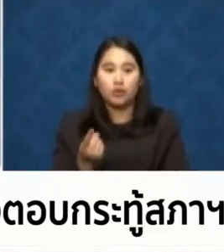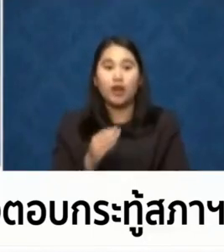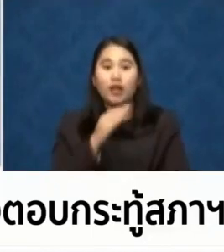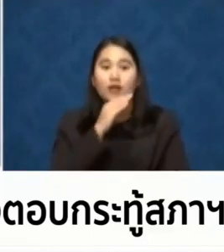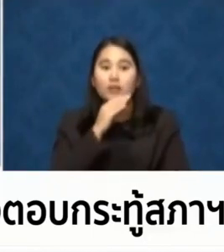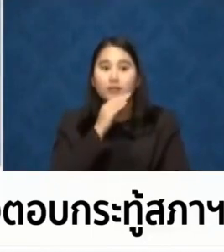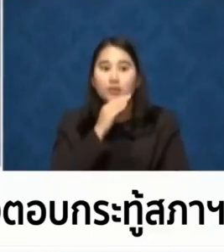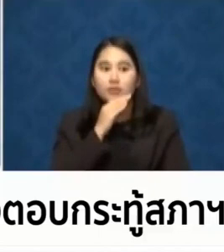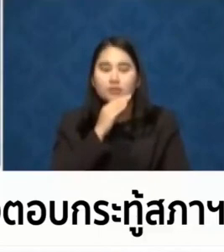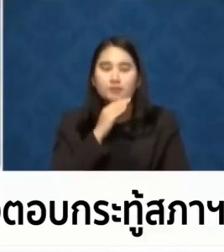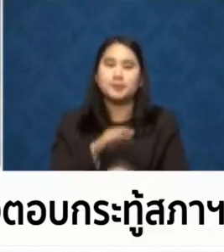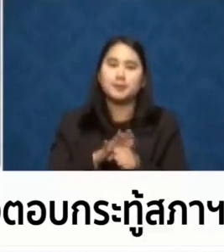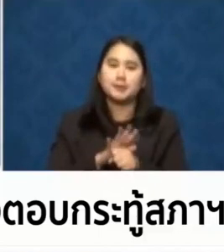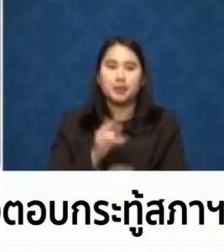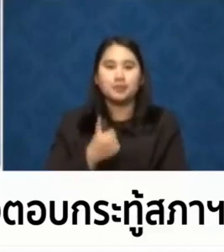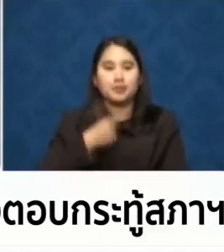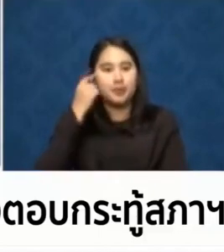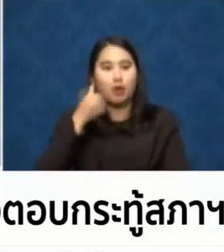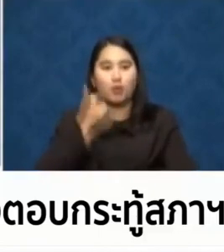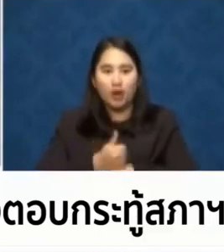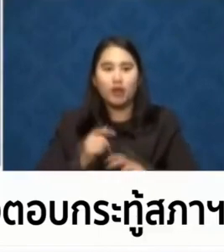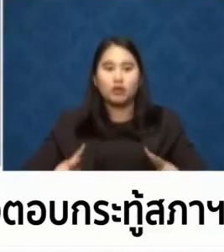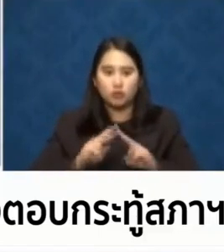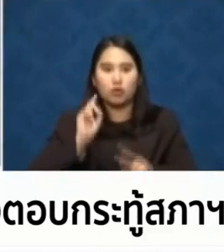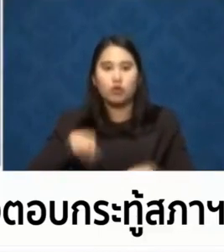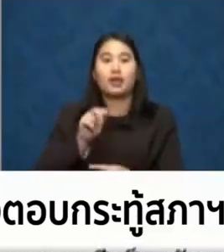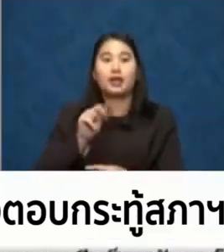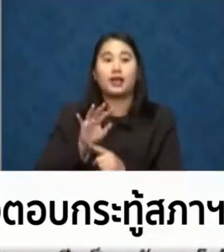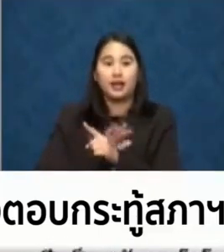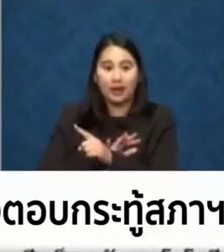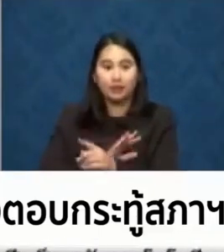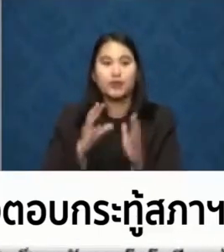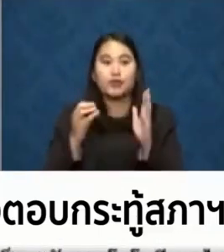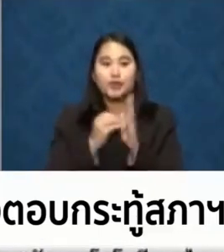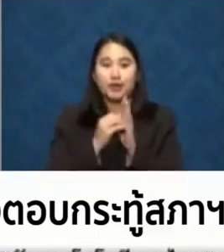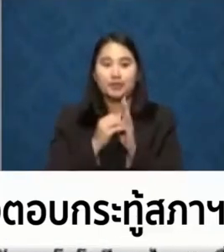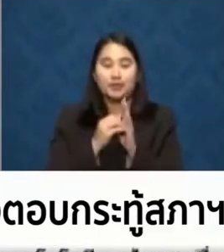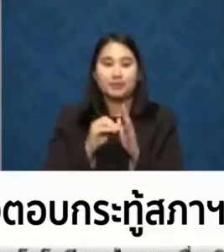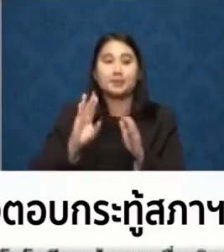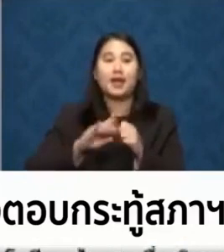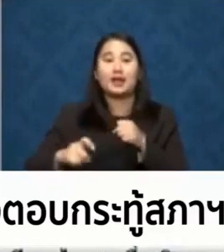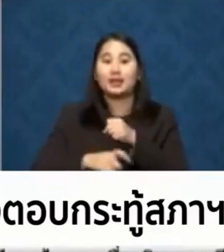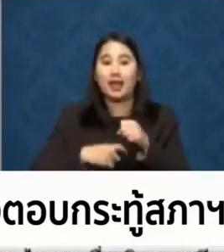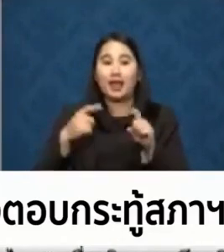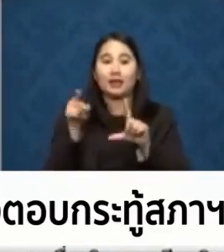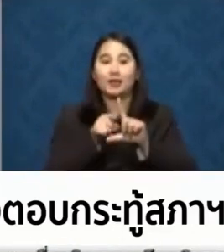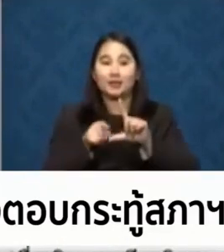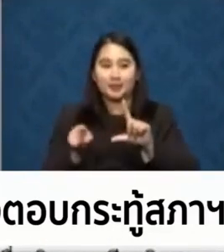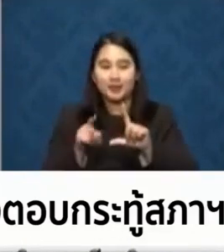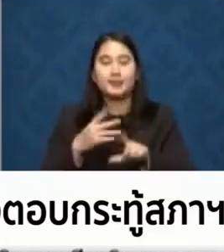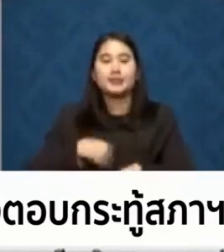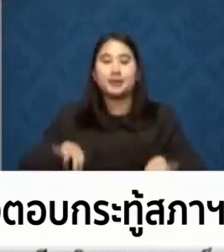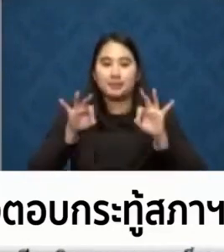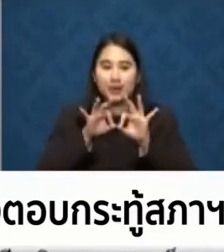อประชาชนเดี๋ยวพาท่านผู้ชมไปดูบรรยากาศบางช่วงบางตอนครับ ท่านประธานครับเรื่องนี้เป็นเรื่องสำคัญก็เลยทำเรื่องถ